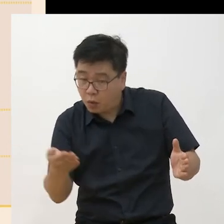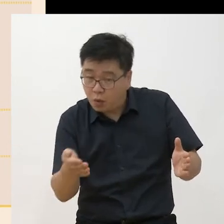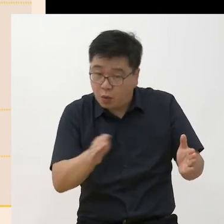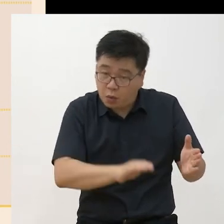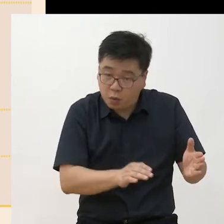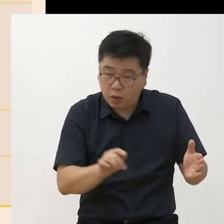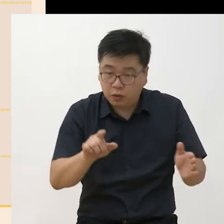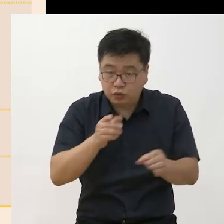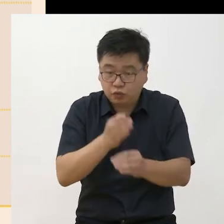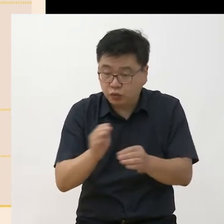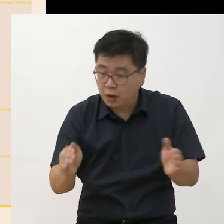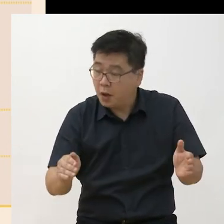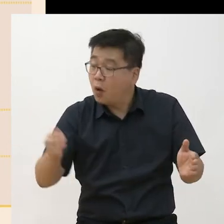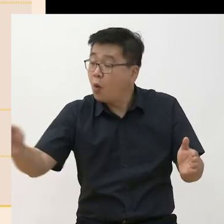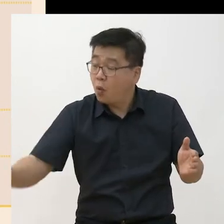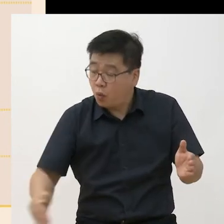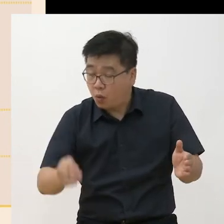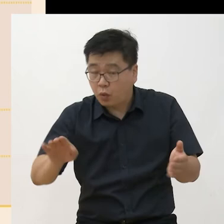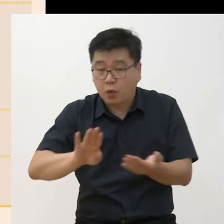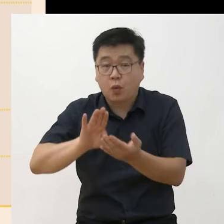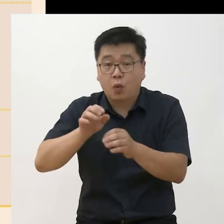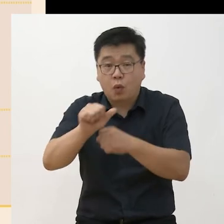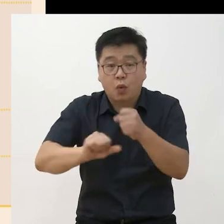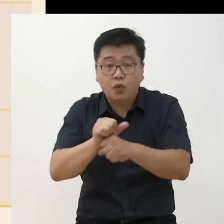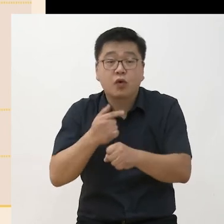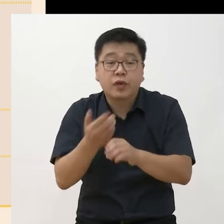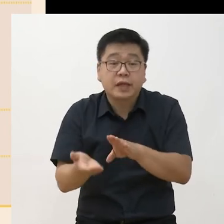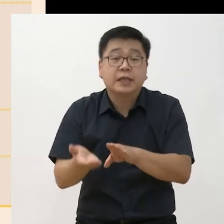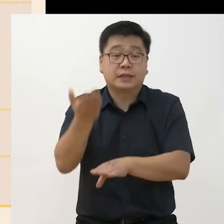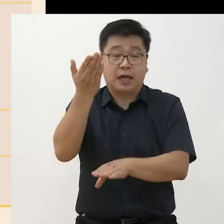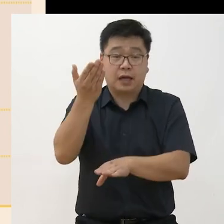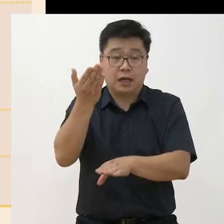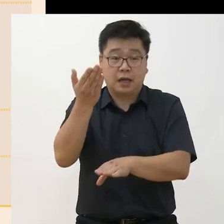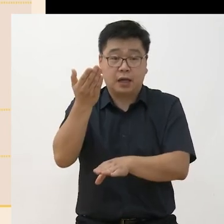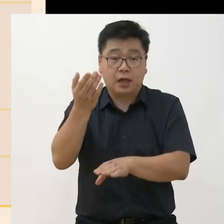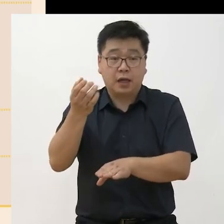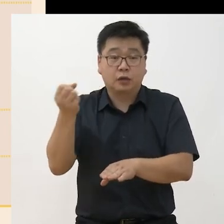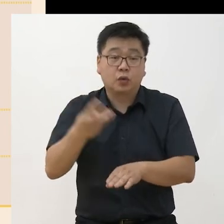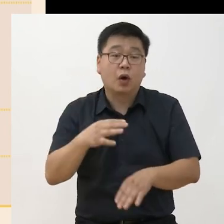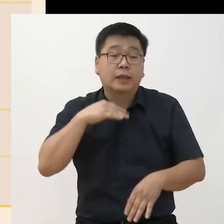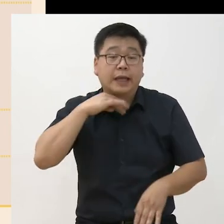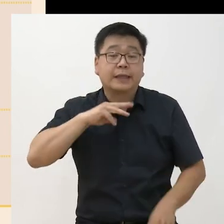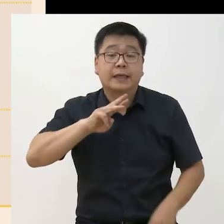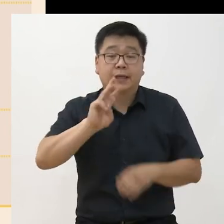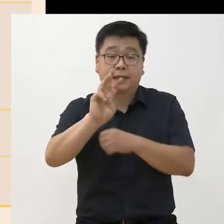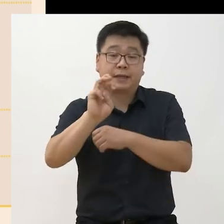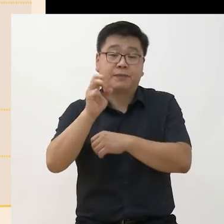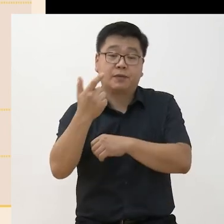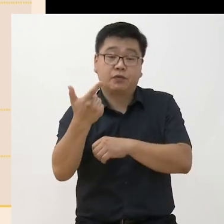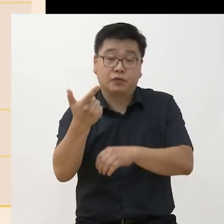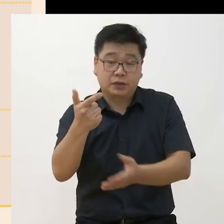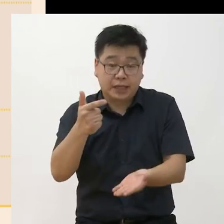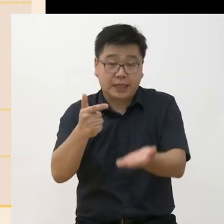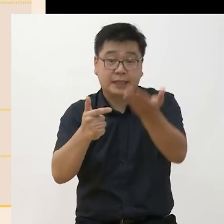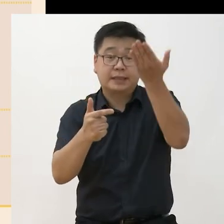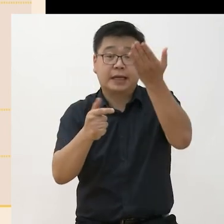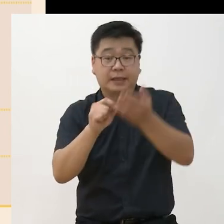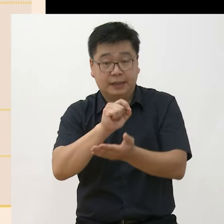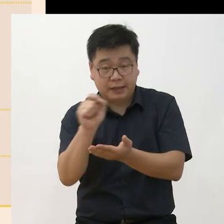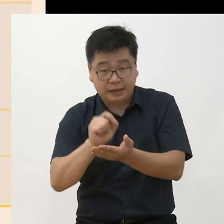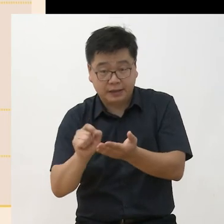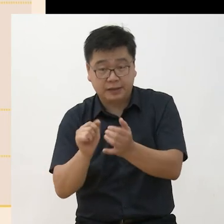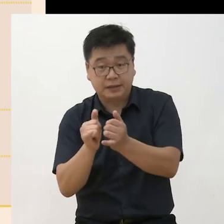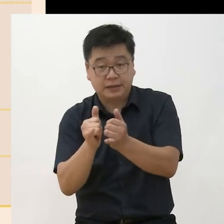작가들 그리고 만 36세 만약에 5년이 이상 경과가 되지 않았다고 하면은 36세 이상의 작가들 이렇게 해서